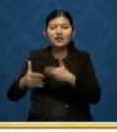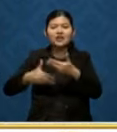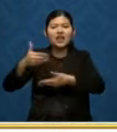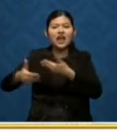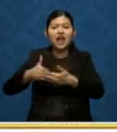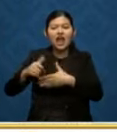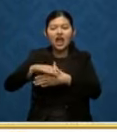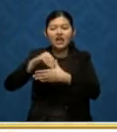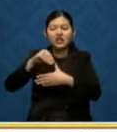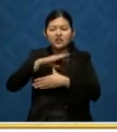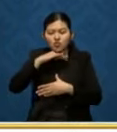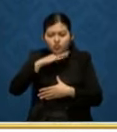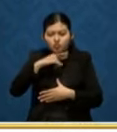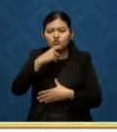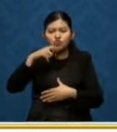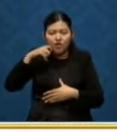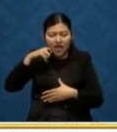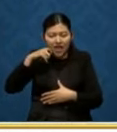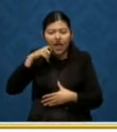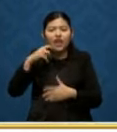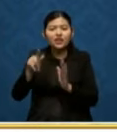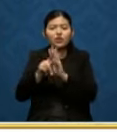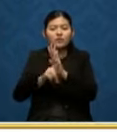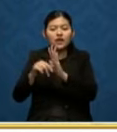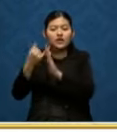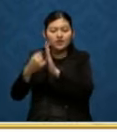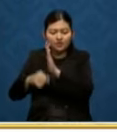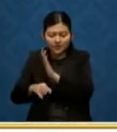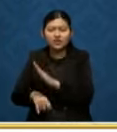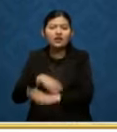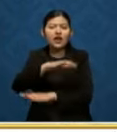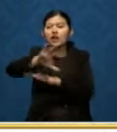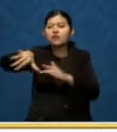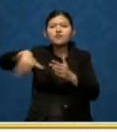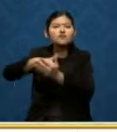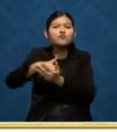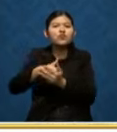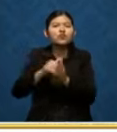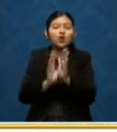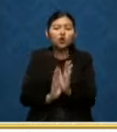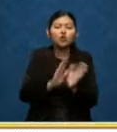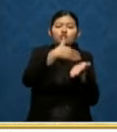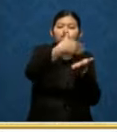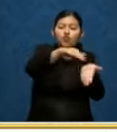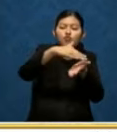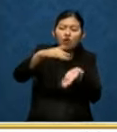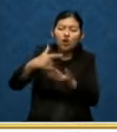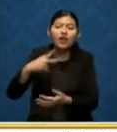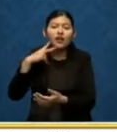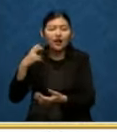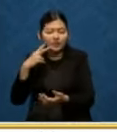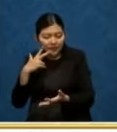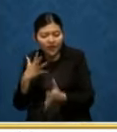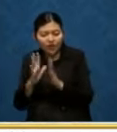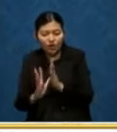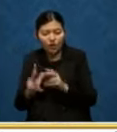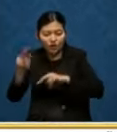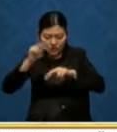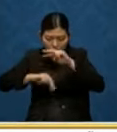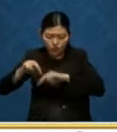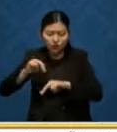ในการลักลอบนำเข้าเนื้อกล่องเนื้อหมูนะครับหมูกล่องทุกฝ่ายนะครับทั้งผู้นำเข้าผู้ชิปปิ้งห้องเย็นและเจ้าหน้าที่ที่